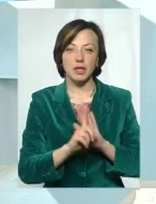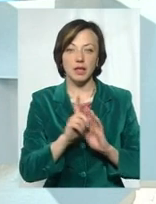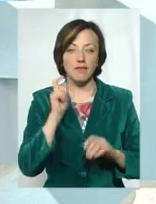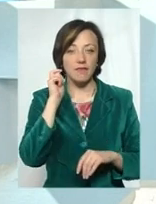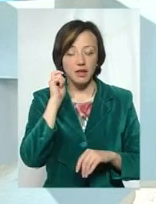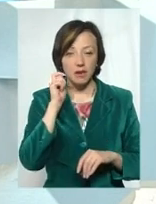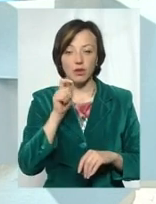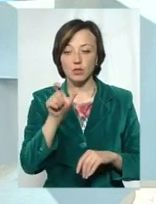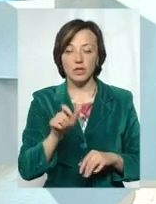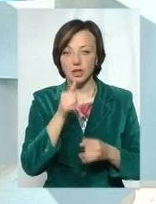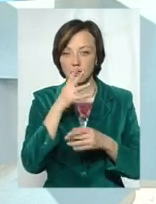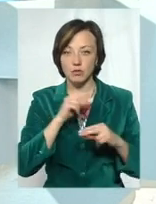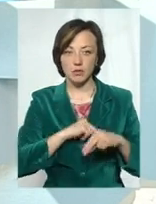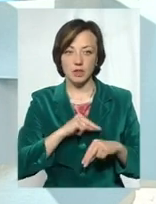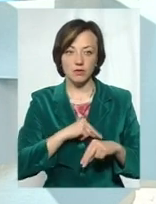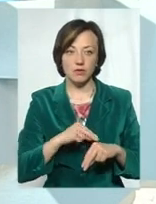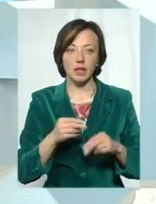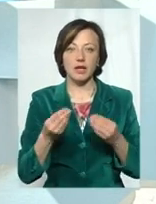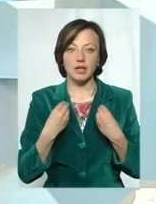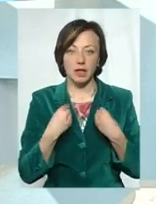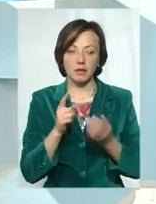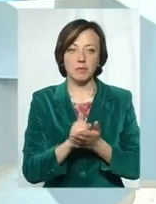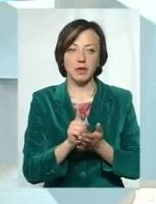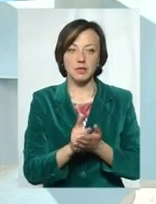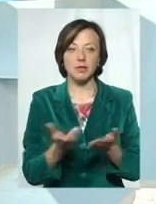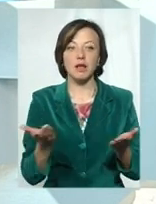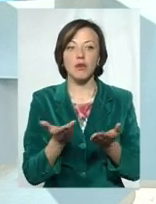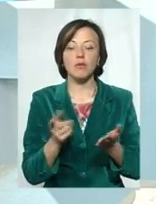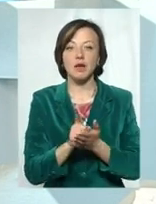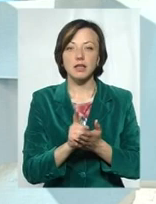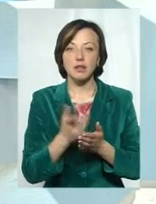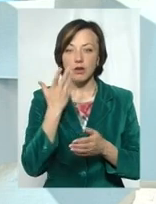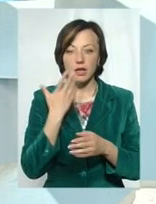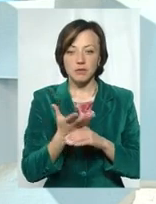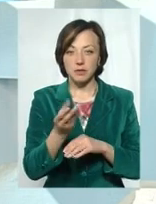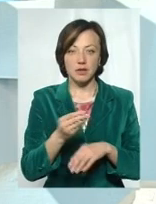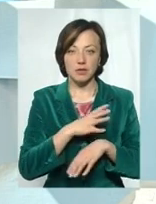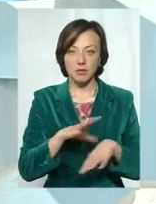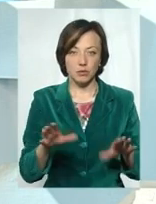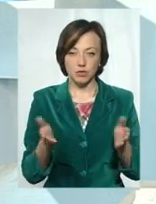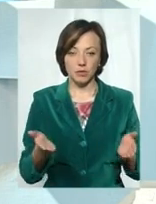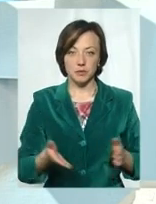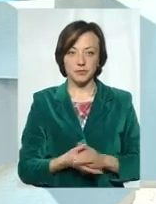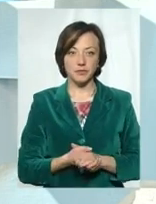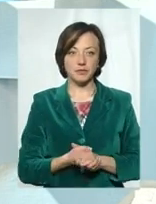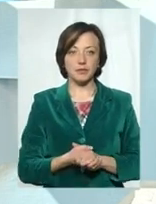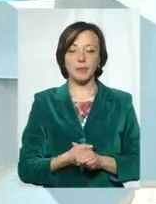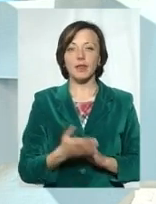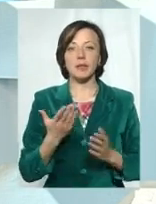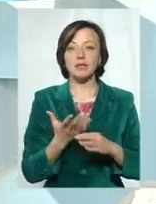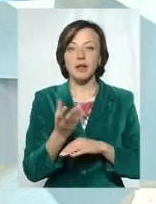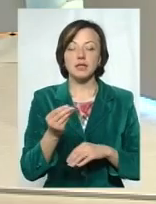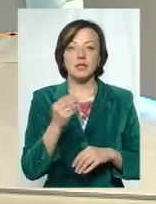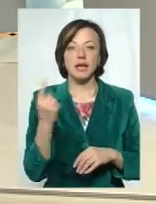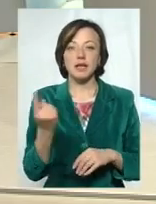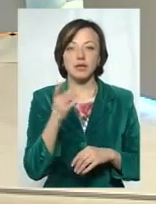вік, що людина не зможе працювати. Дайте мені пенсію. А яку пенсію, коли ти не сплачував, коли на тебе роботодавець не сплачував єдиний соціальний